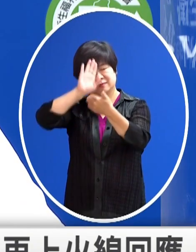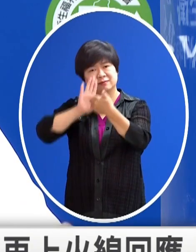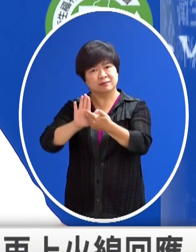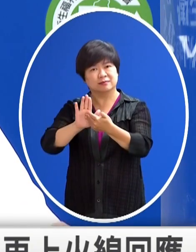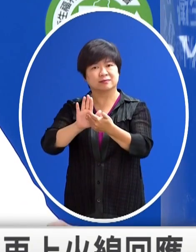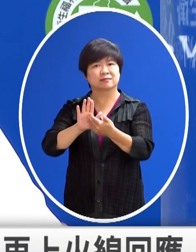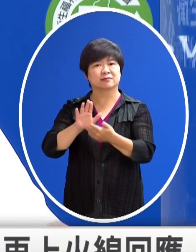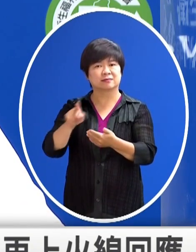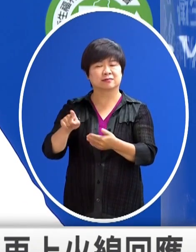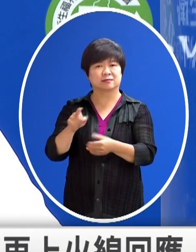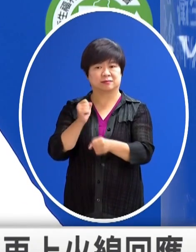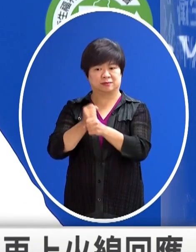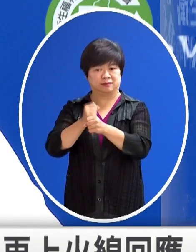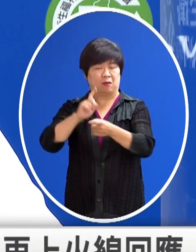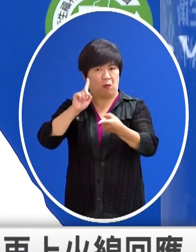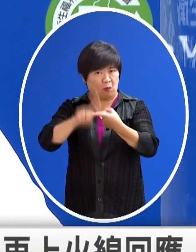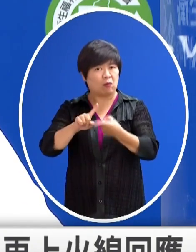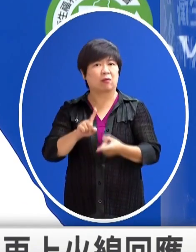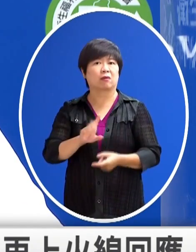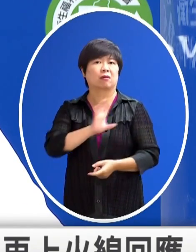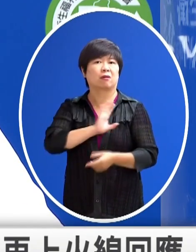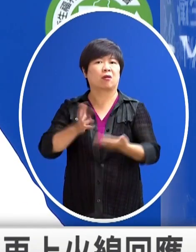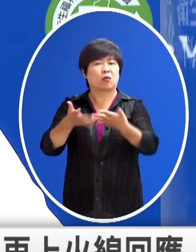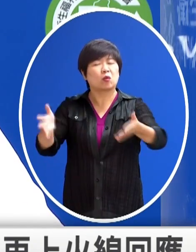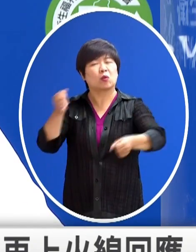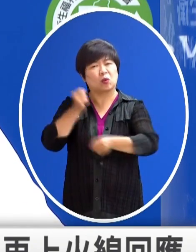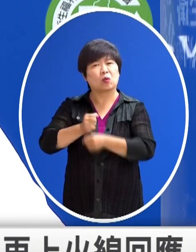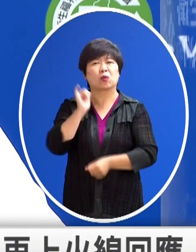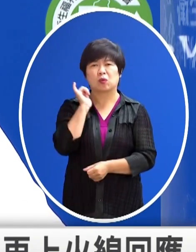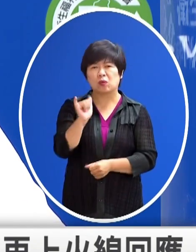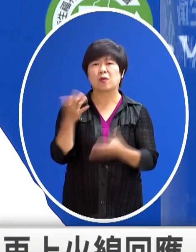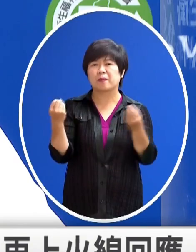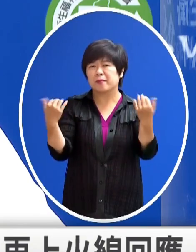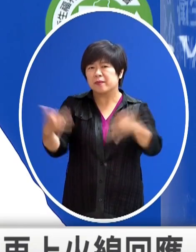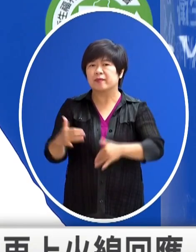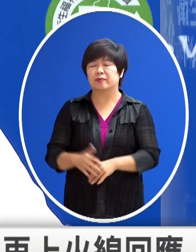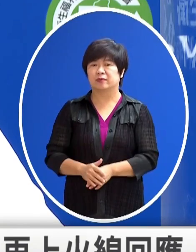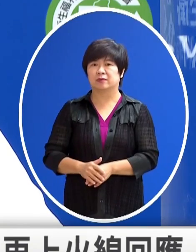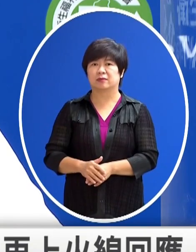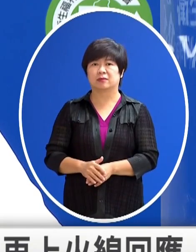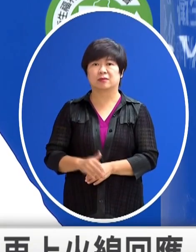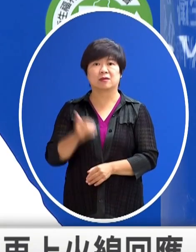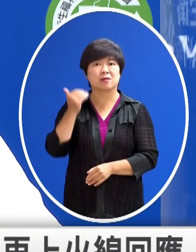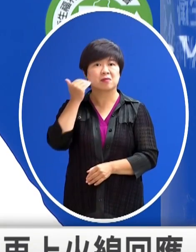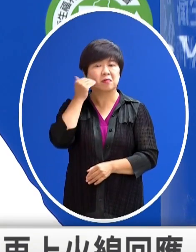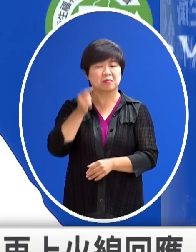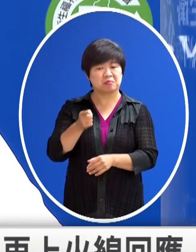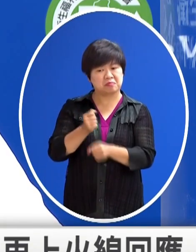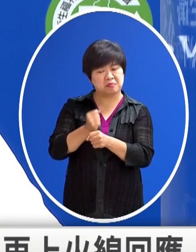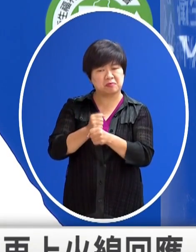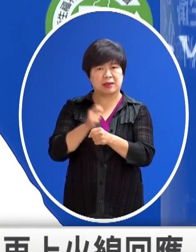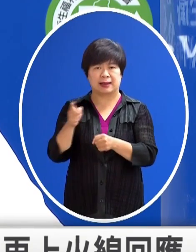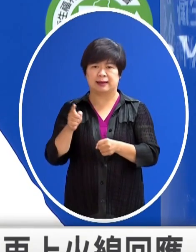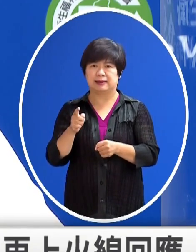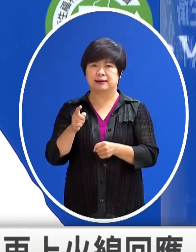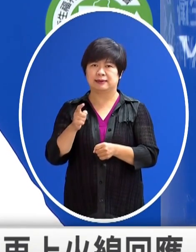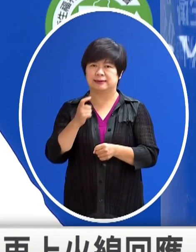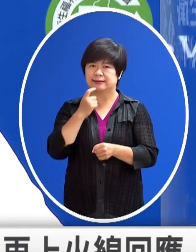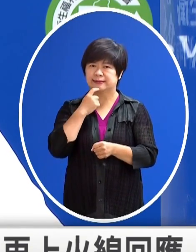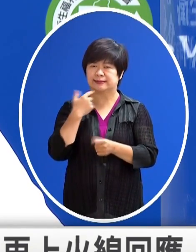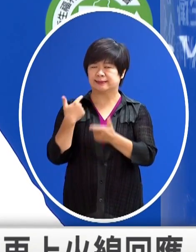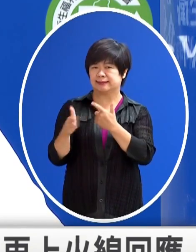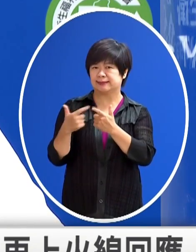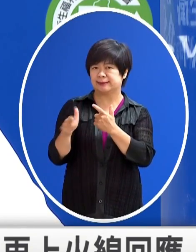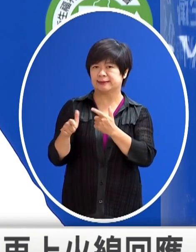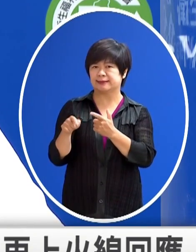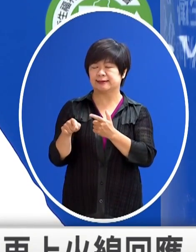如果是做得对，那当然多做一点没问题了，但是如果做的里面这上面有问题的话，那有